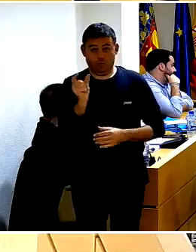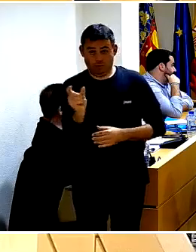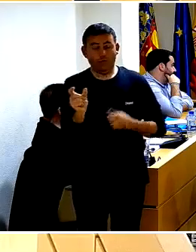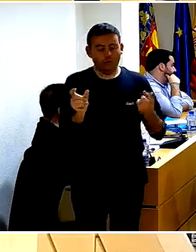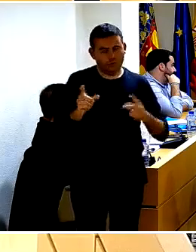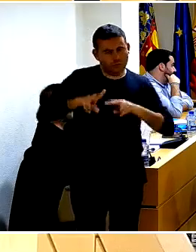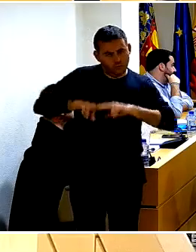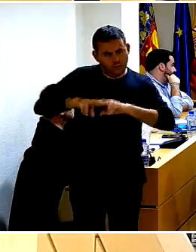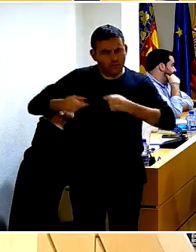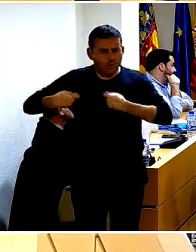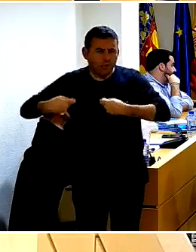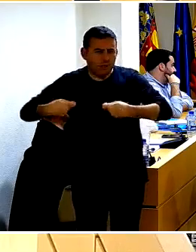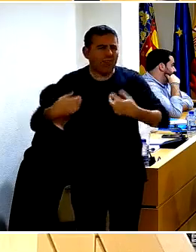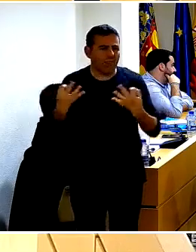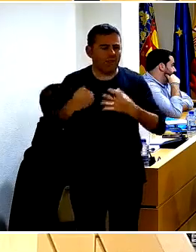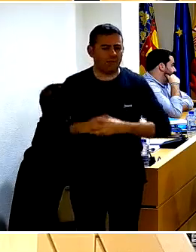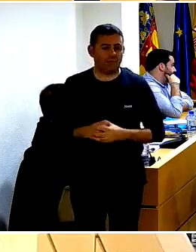varen dedicar íntegrament